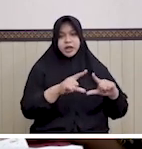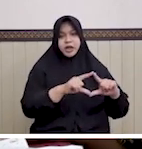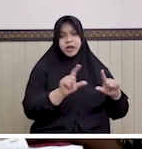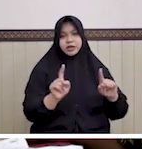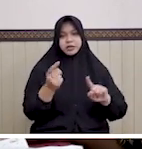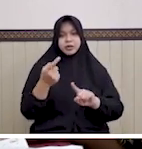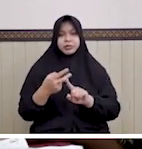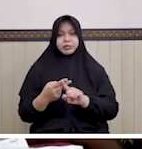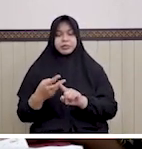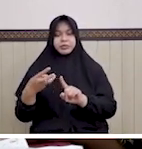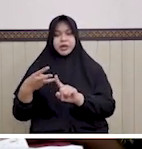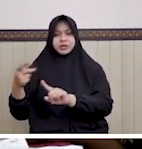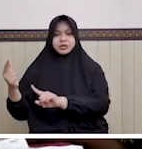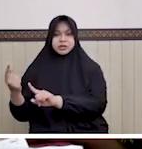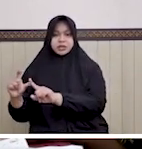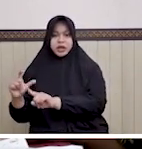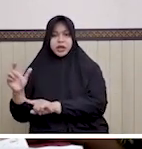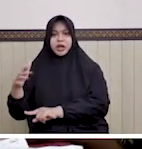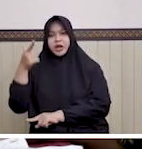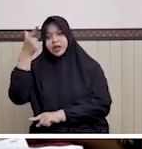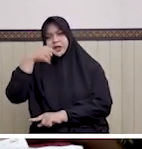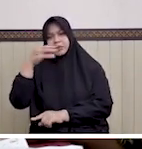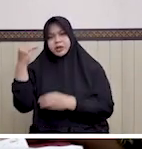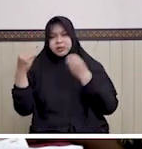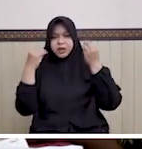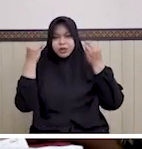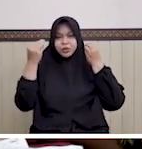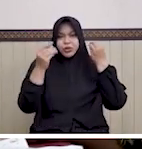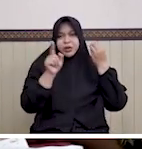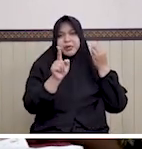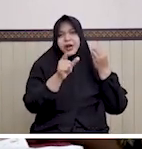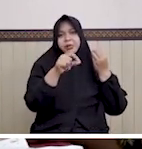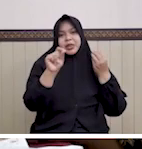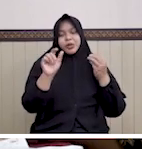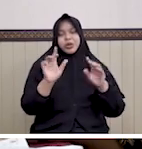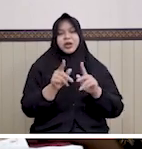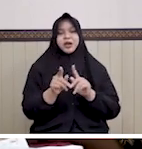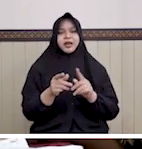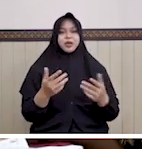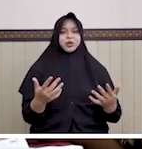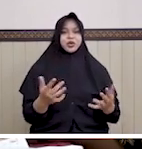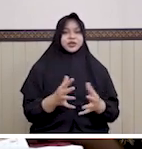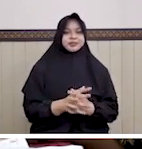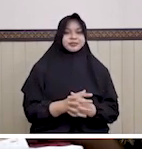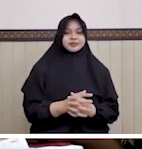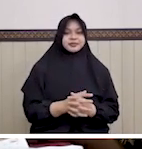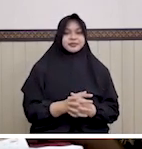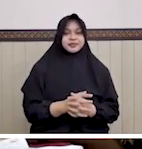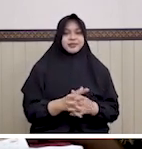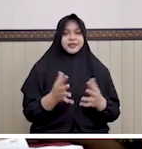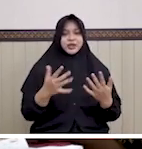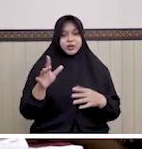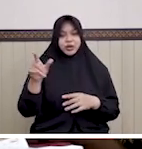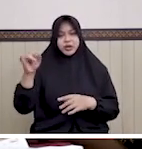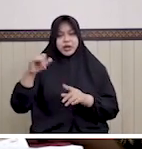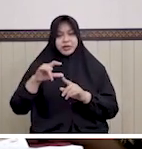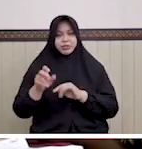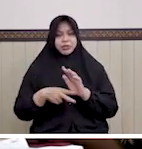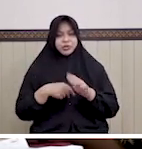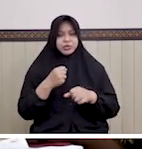a2b 3C akhirnya bingung kalau sekedar membeli bunga gamenya sudah